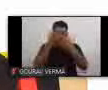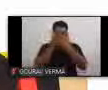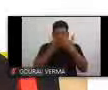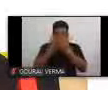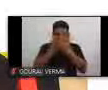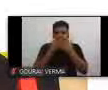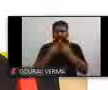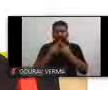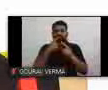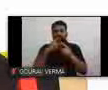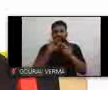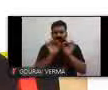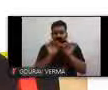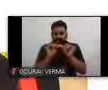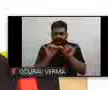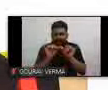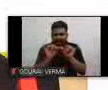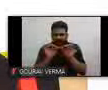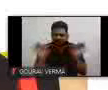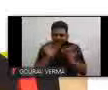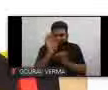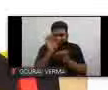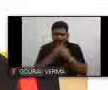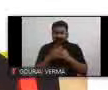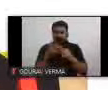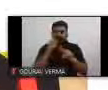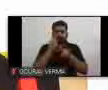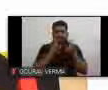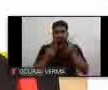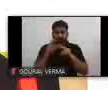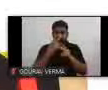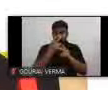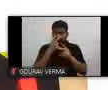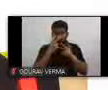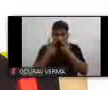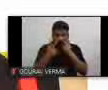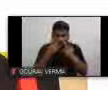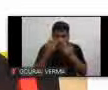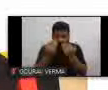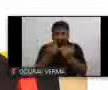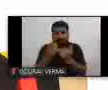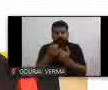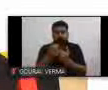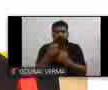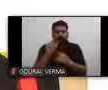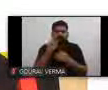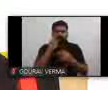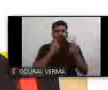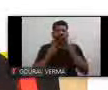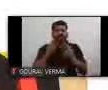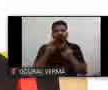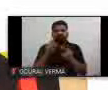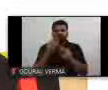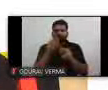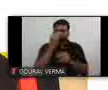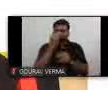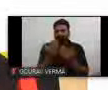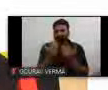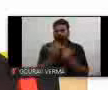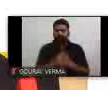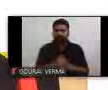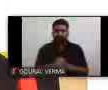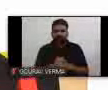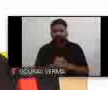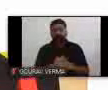और साइज ऑफ द ऑब्जेक्ट भी आपको विजुअली जो बच्चा देख पा रहा है वो आपको असेस करने में इजी हो जाएगा.